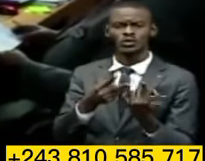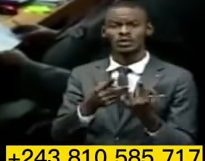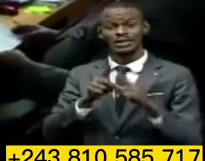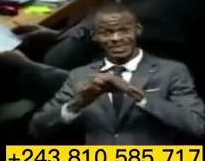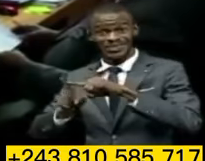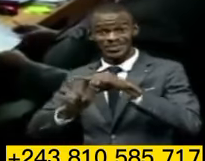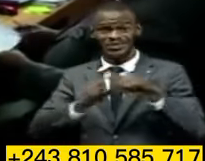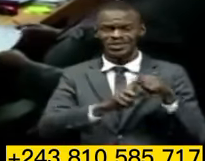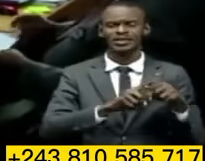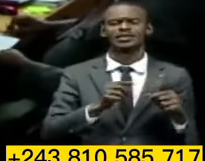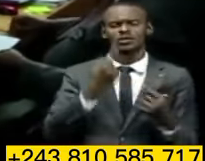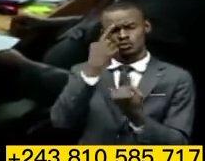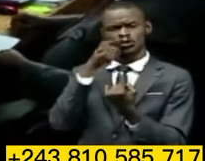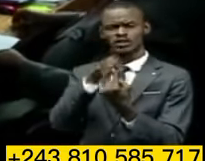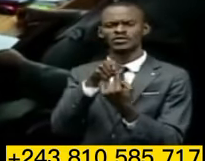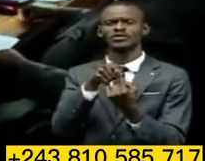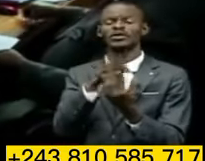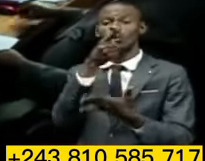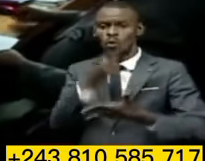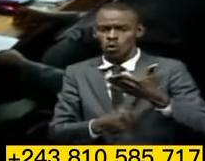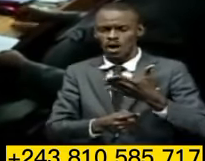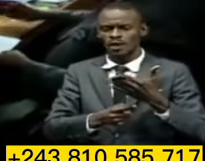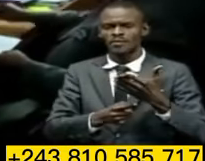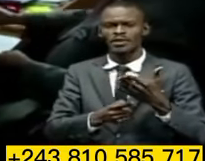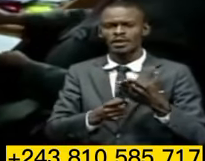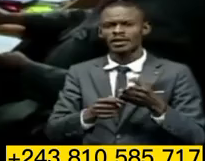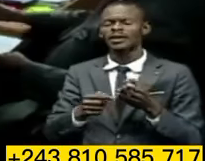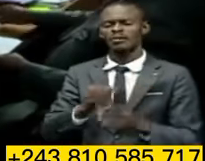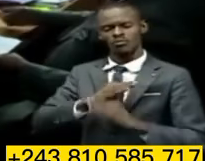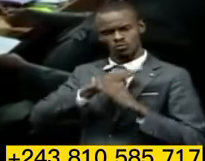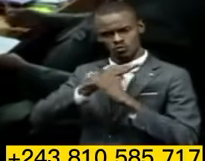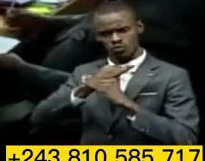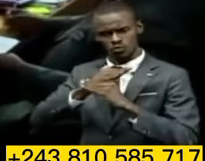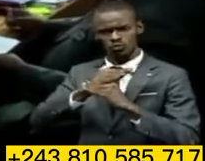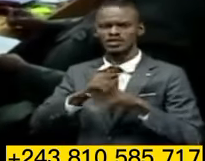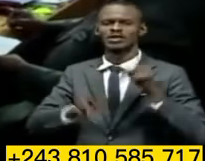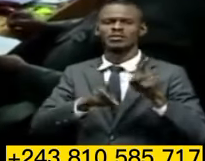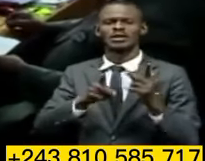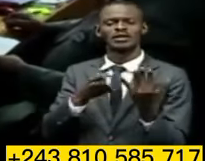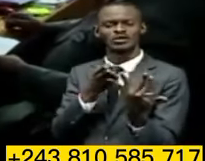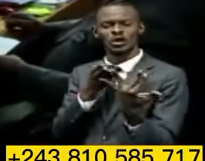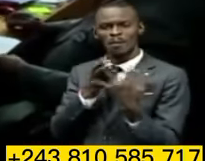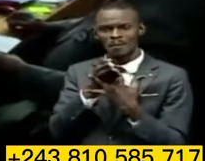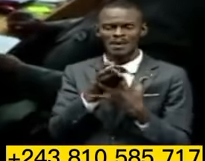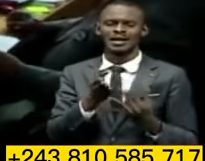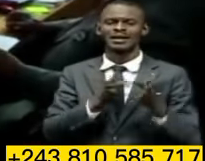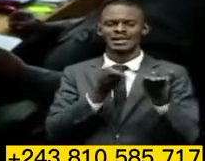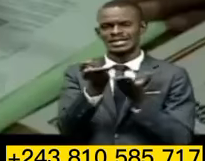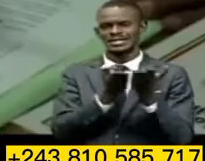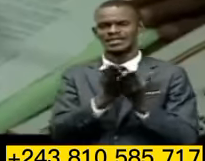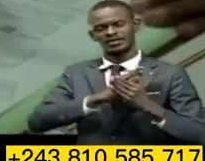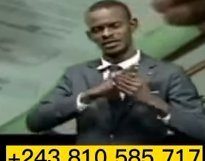poursuivi est de concrétiser la réforme de l'armée et de la police nationale, ainsi que l'humanisation des services de